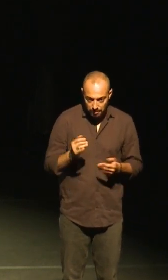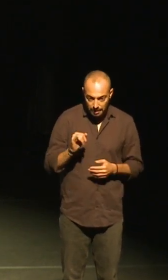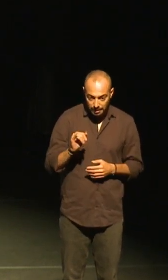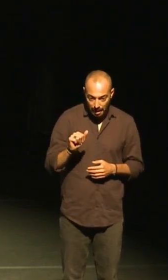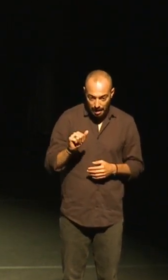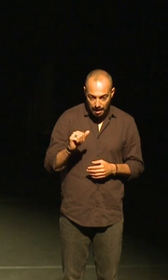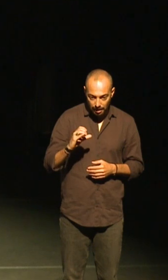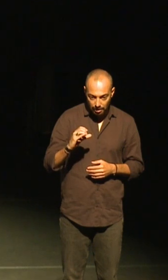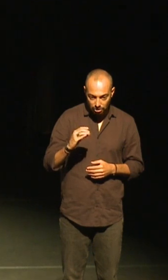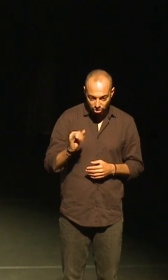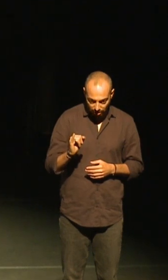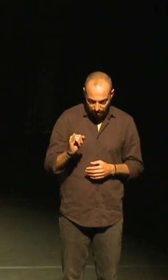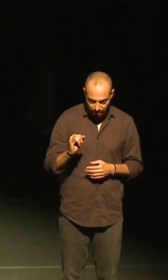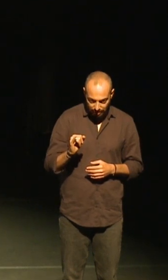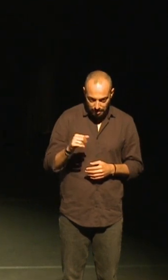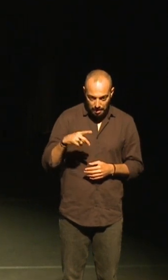iaci